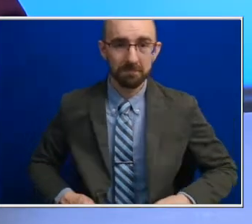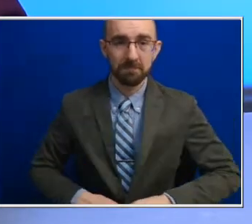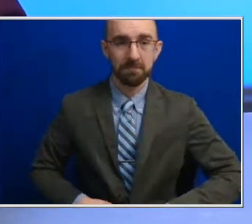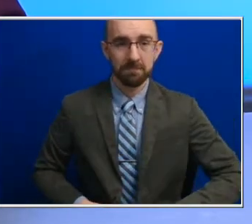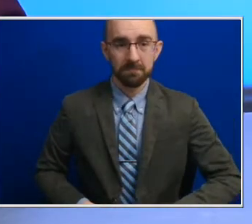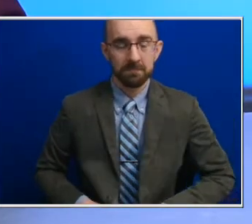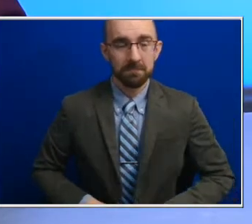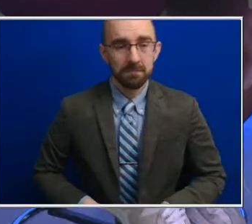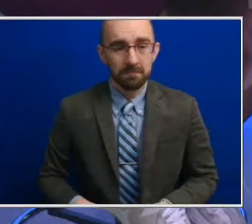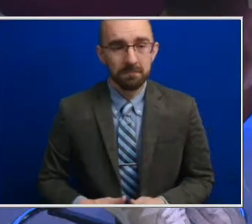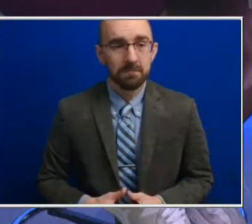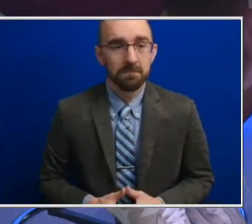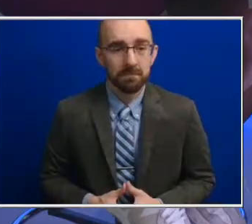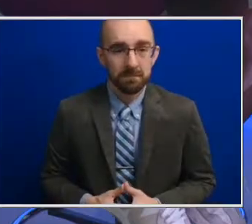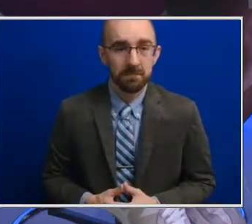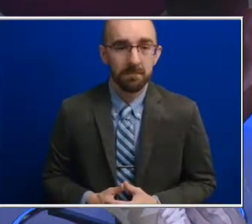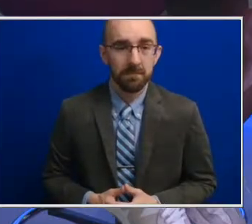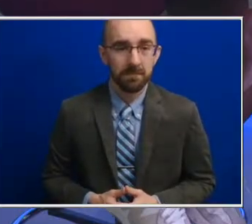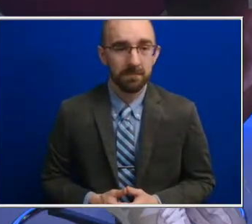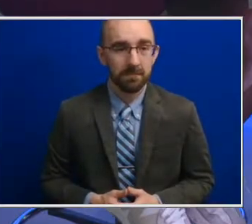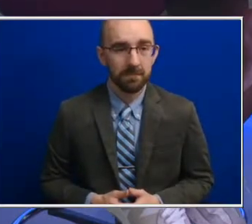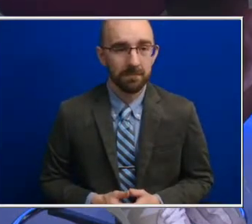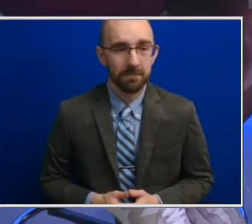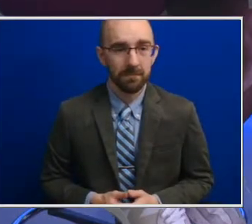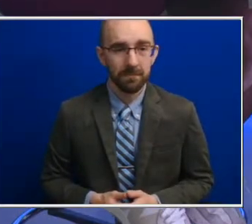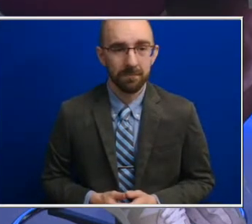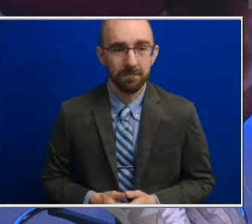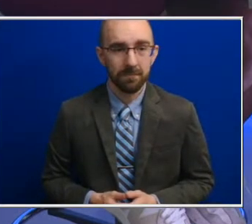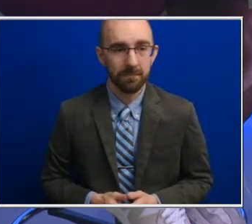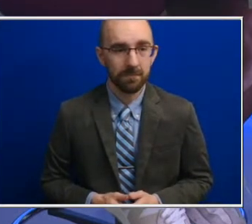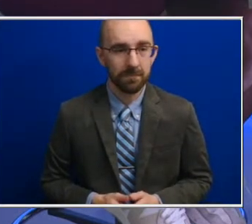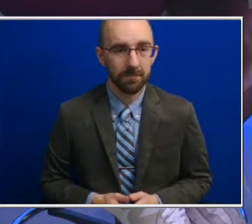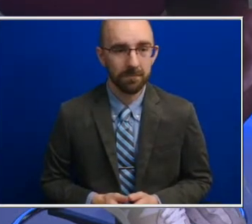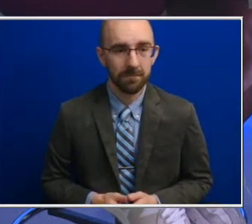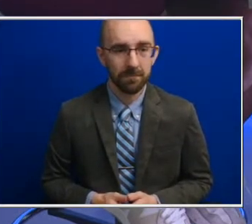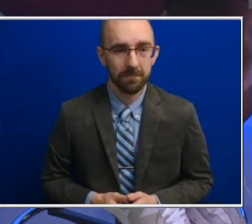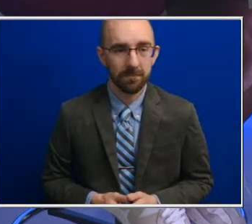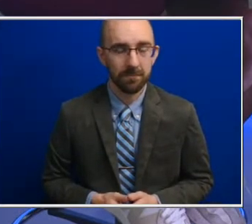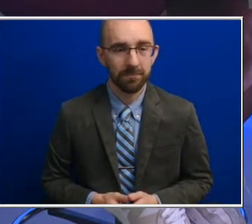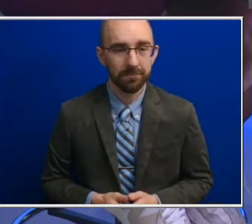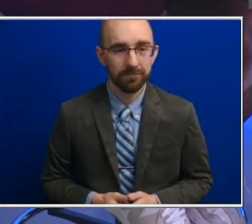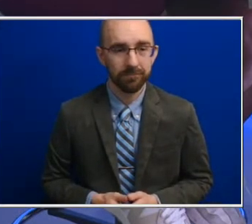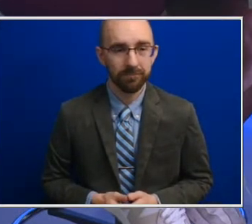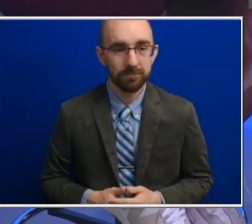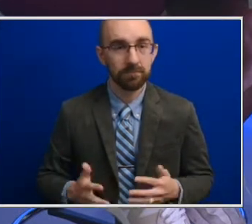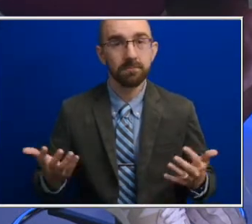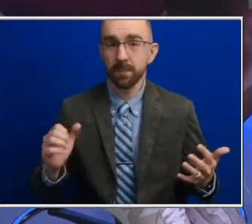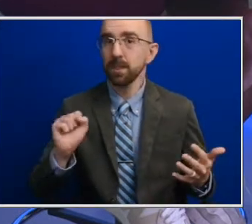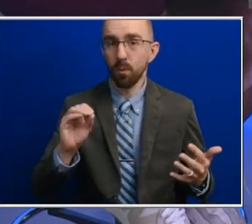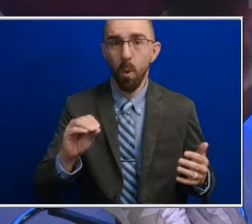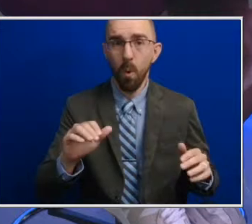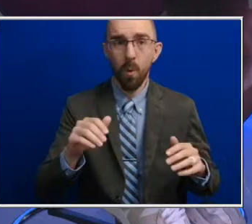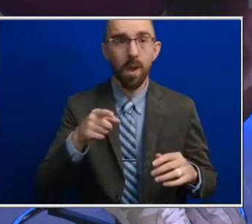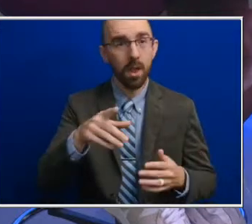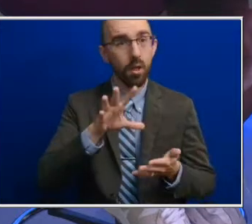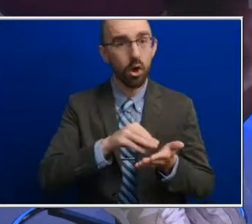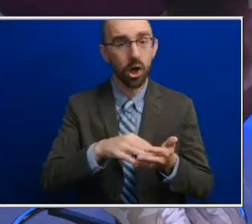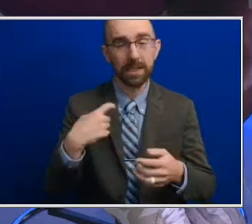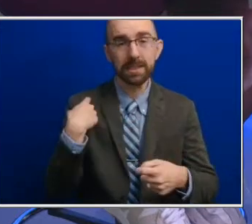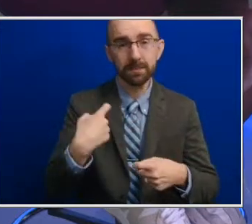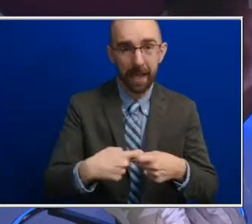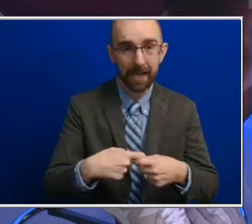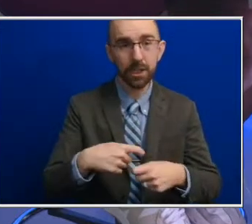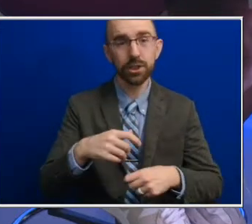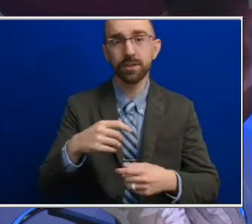一点。 那好，就好了，谢谢。Yeah, so it can go if you're learning Spanish, you're learning English, you're learning French, you